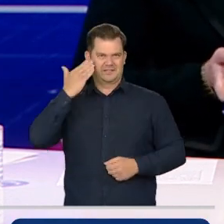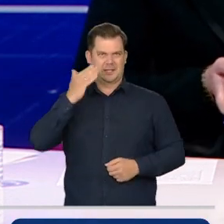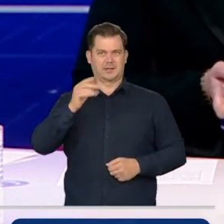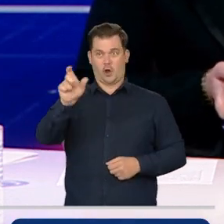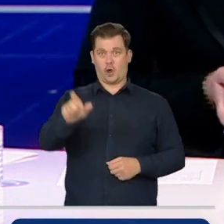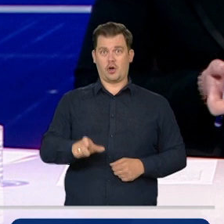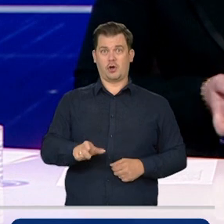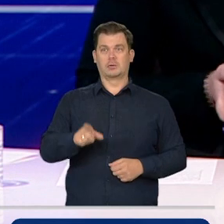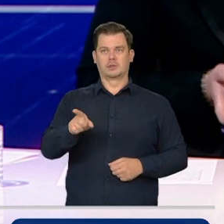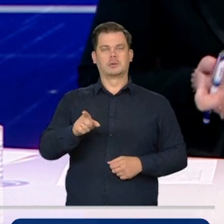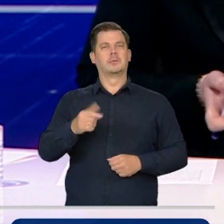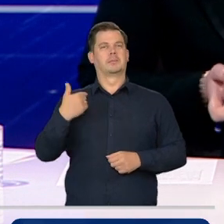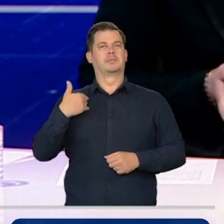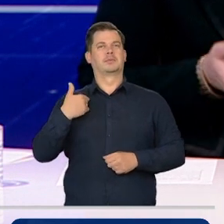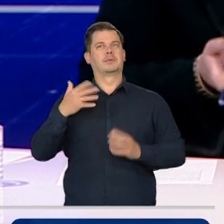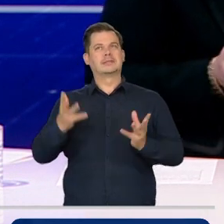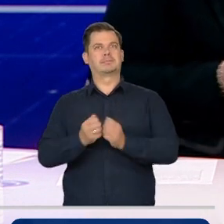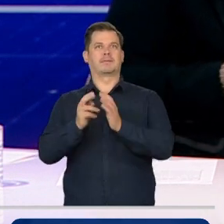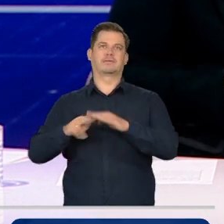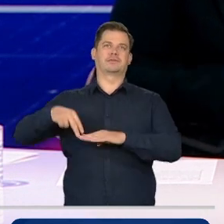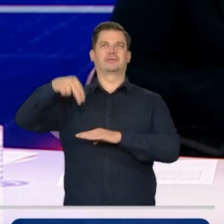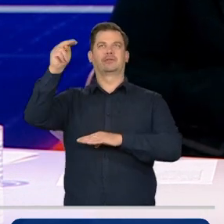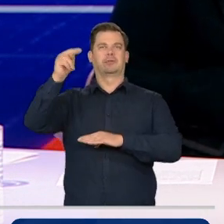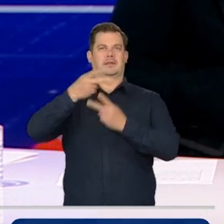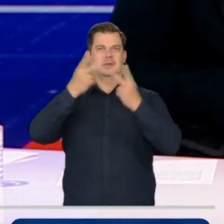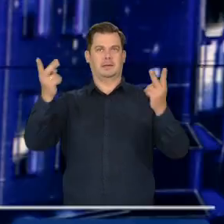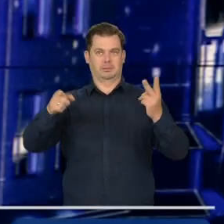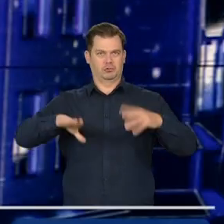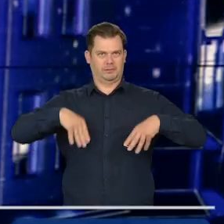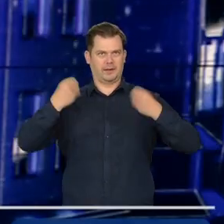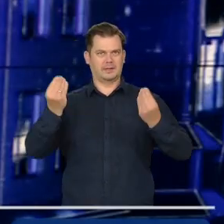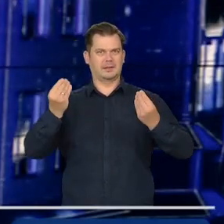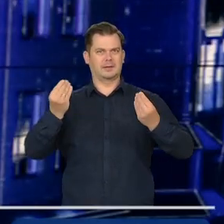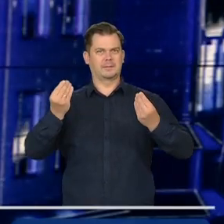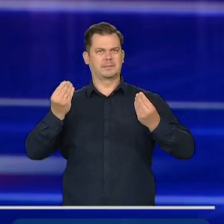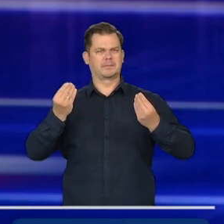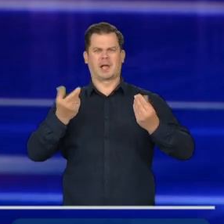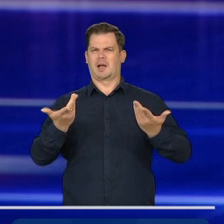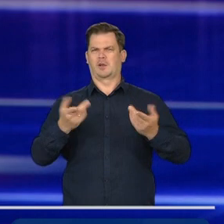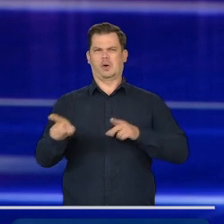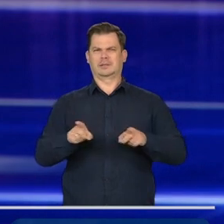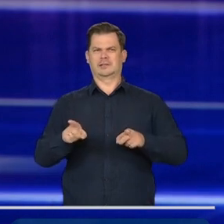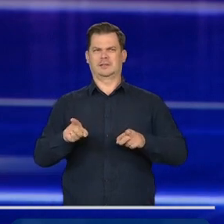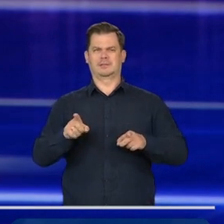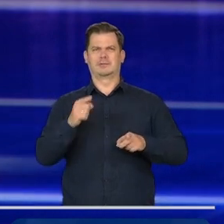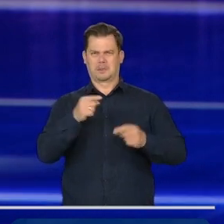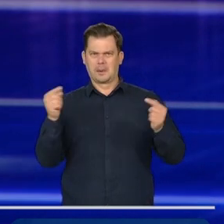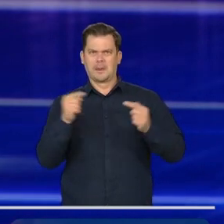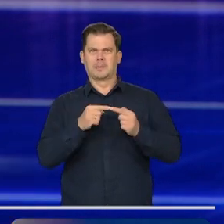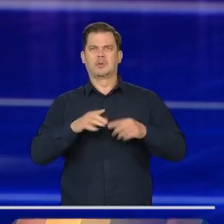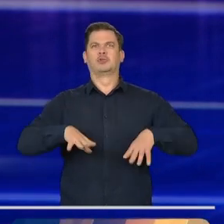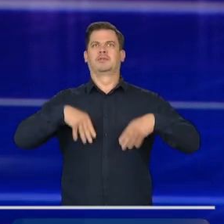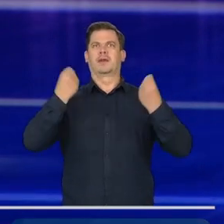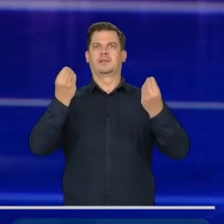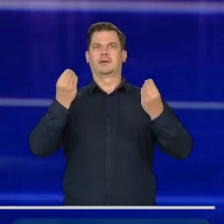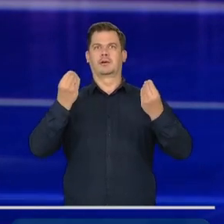oni też dostąpili zbawienia, że są w niebie, no że są świętymi, prawda? Ale to nie kłóci się przecież z charakterem święta,